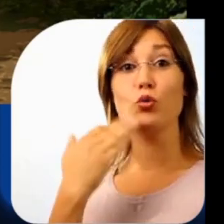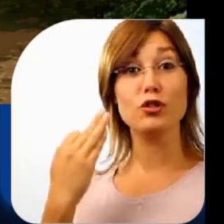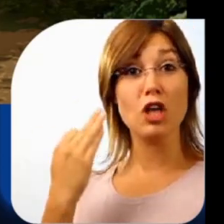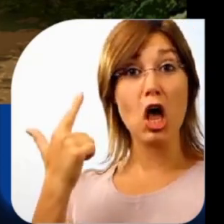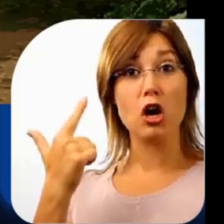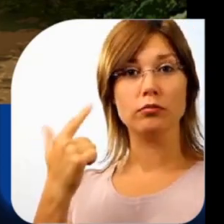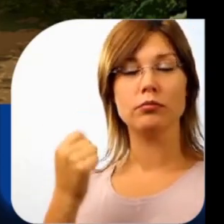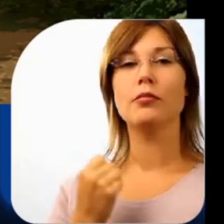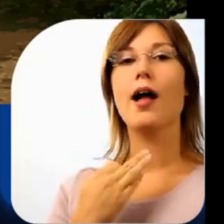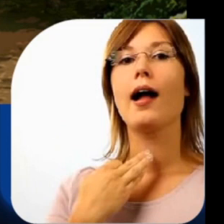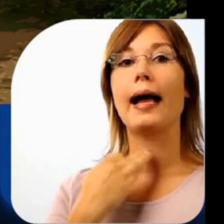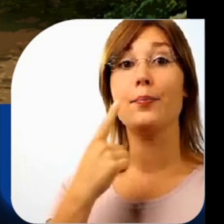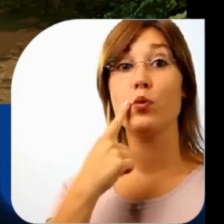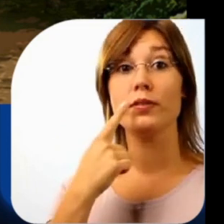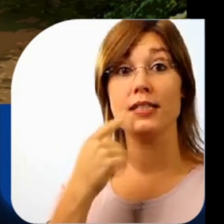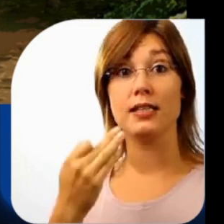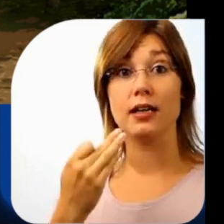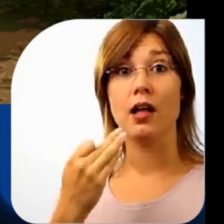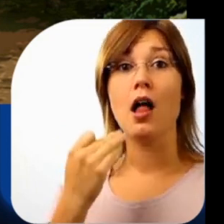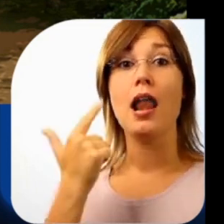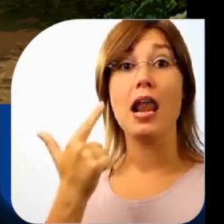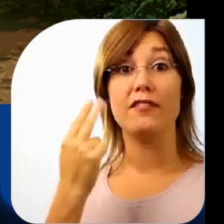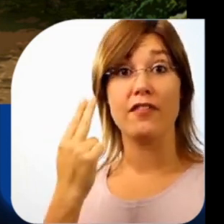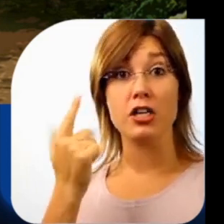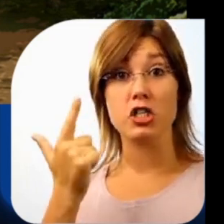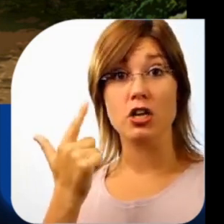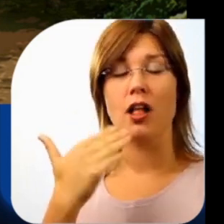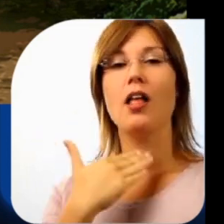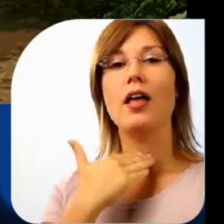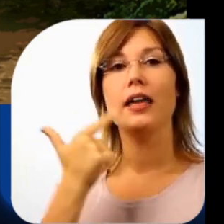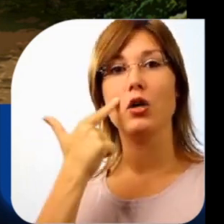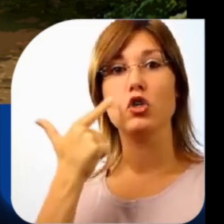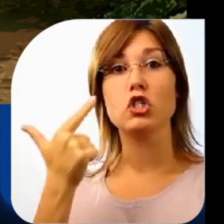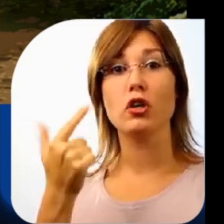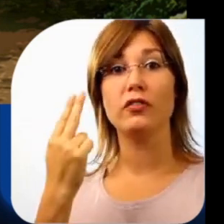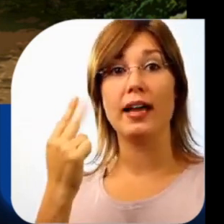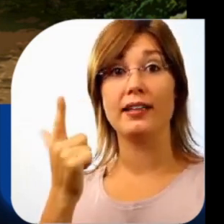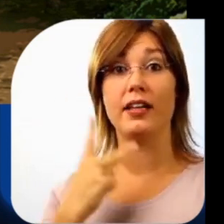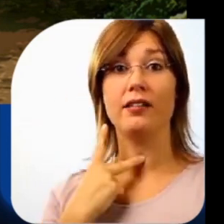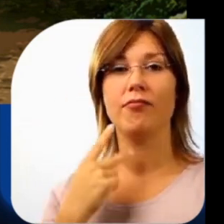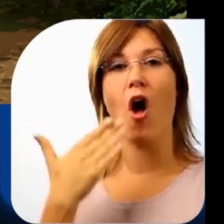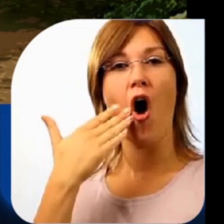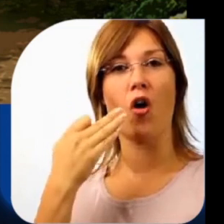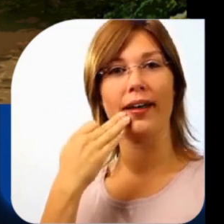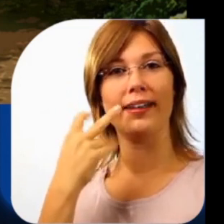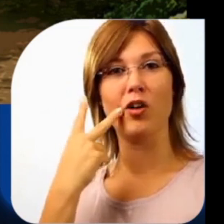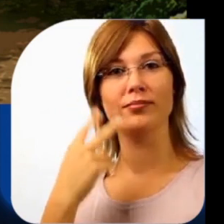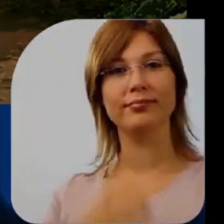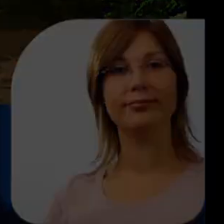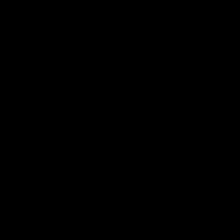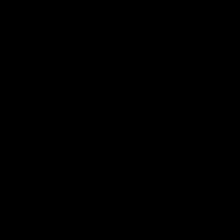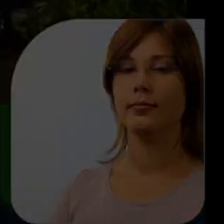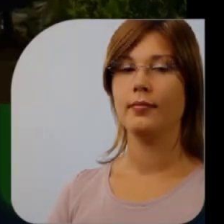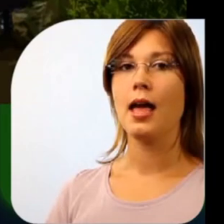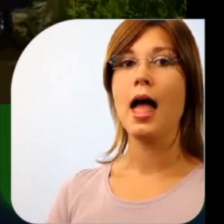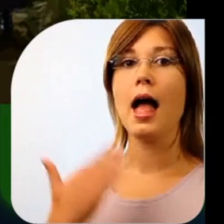Descends tout seul !» répondirent la vache et le chevalier en riant.